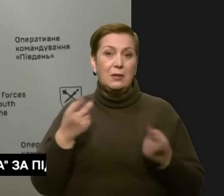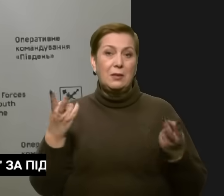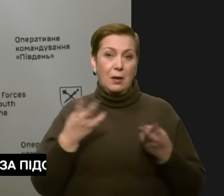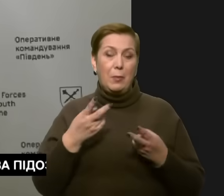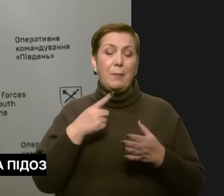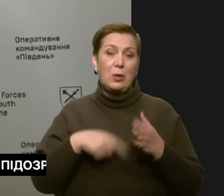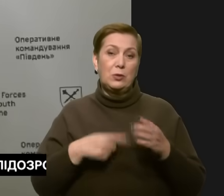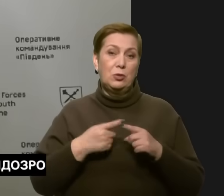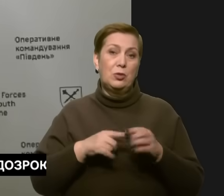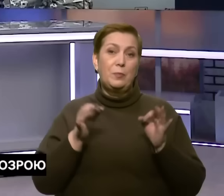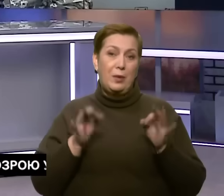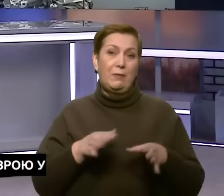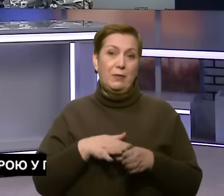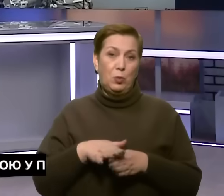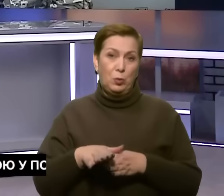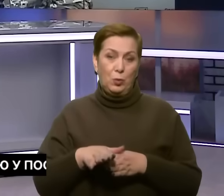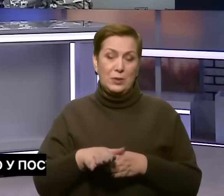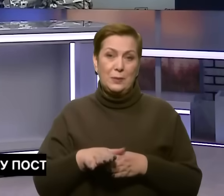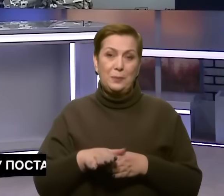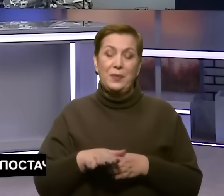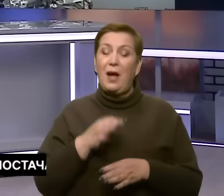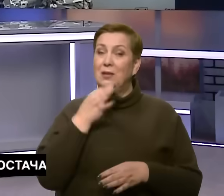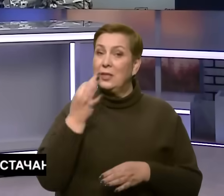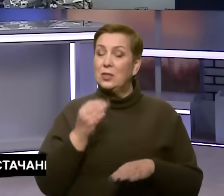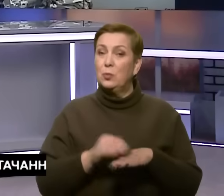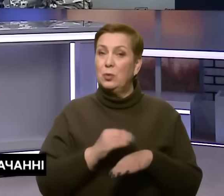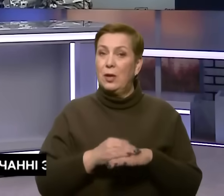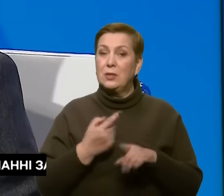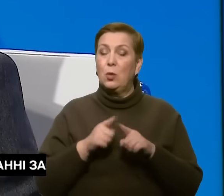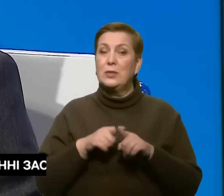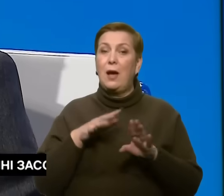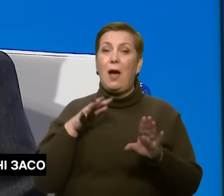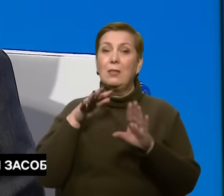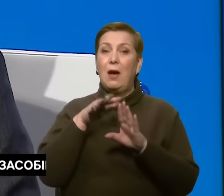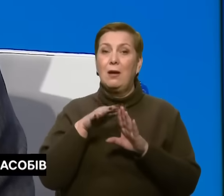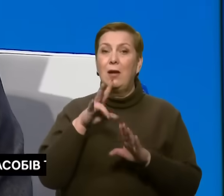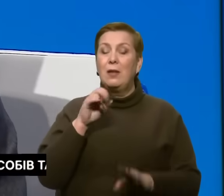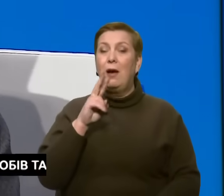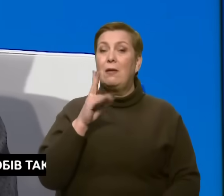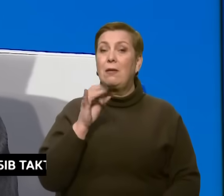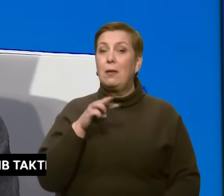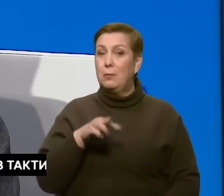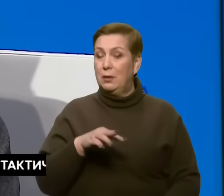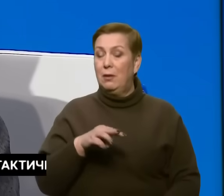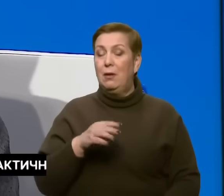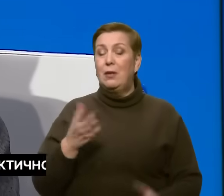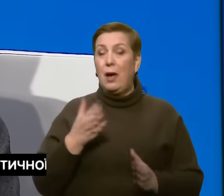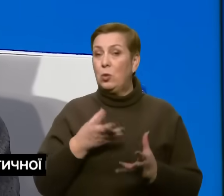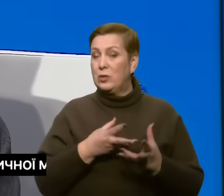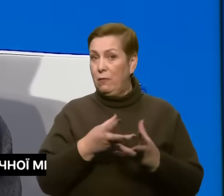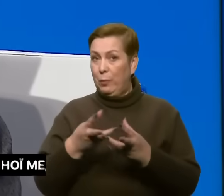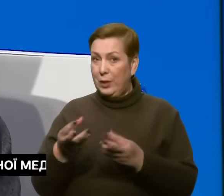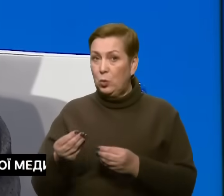відбулося. Скажіть, будь ласка, от ця атака на Крим, вона якось вплинула